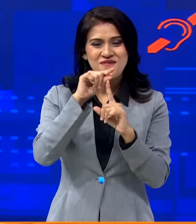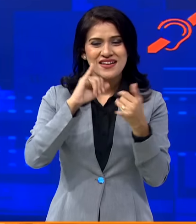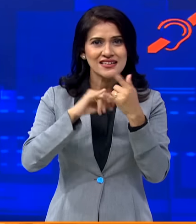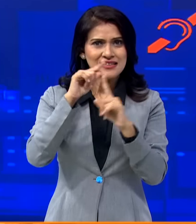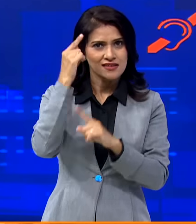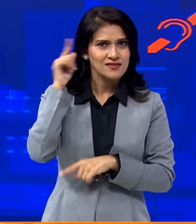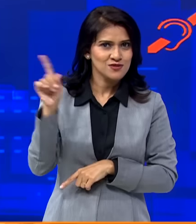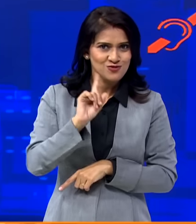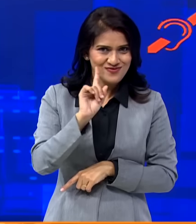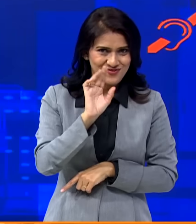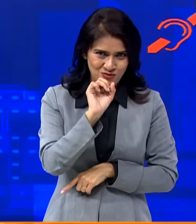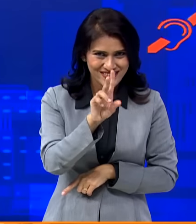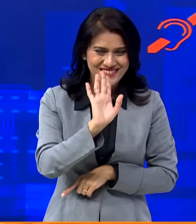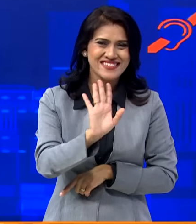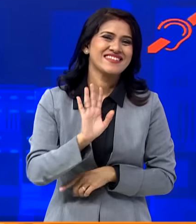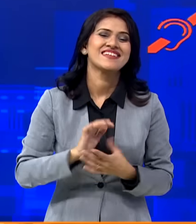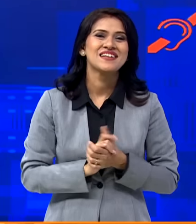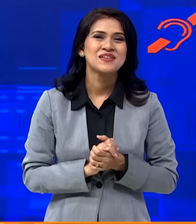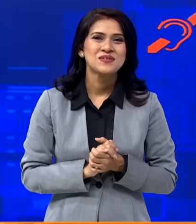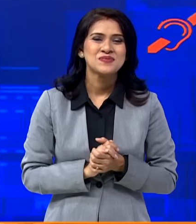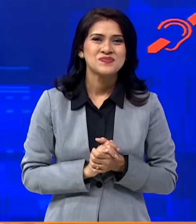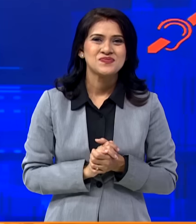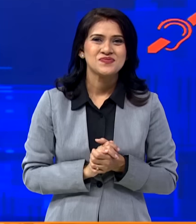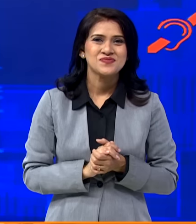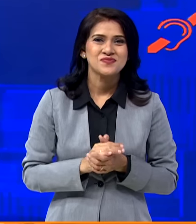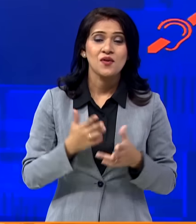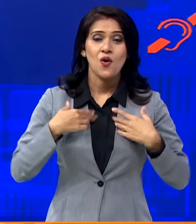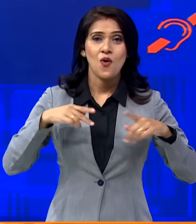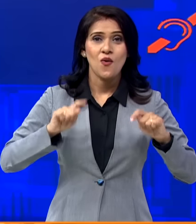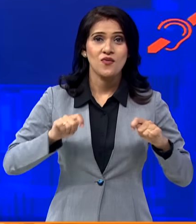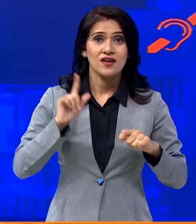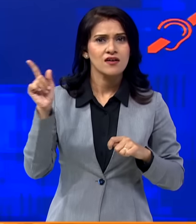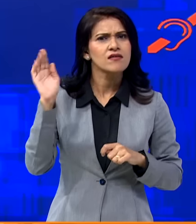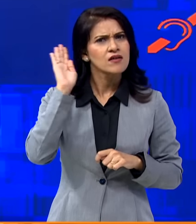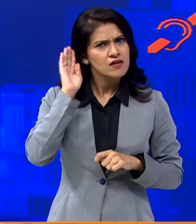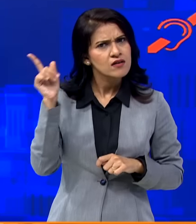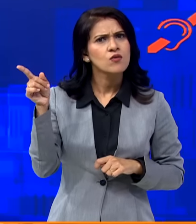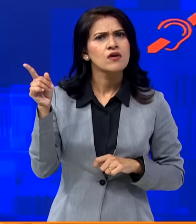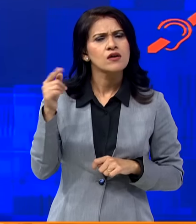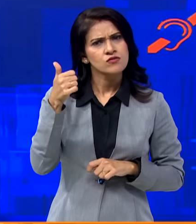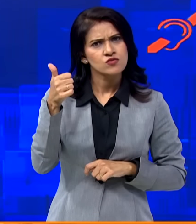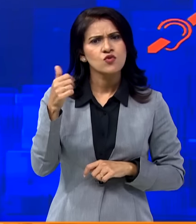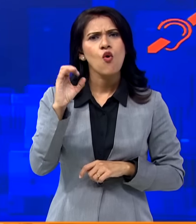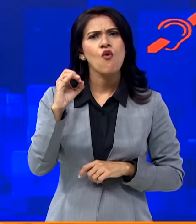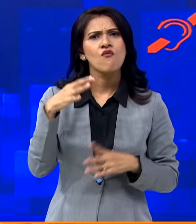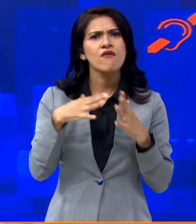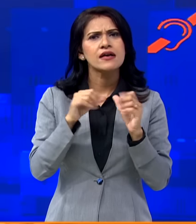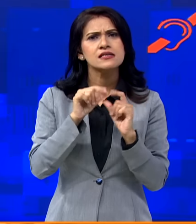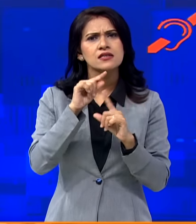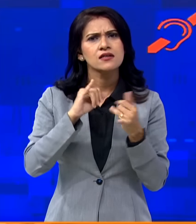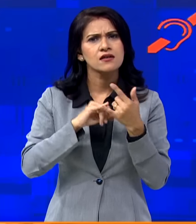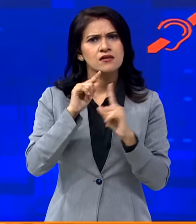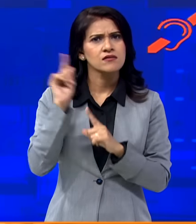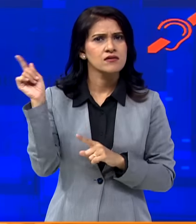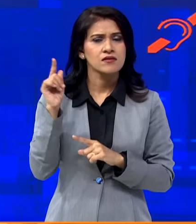लेना और सुने आपकी अदालत जब देखेंगे ओवैसी तो उन्हे भी सुनना पड़ेगा कानों में